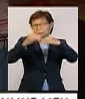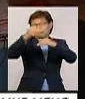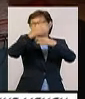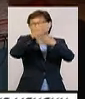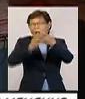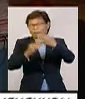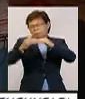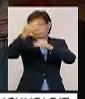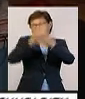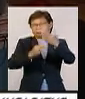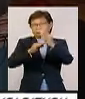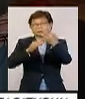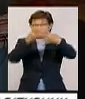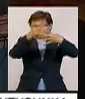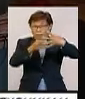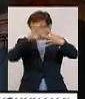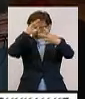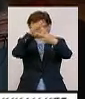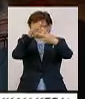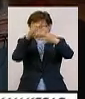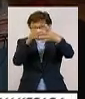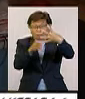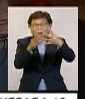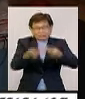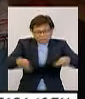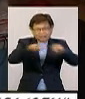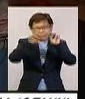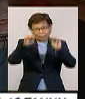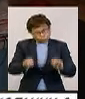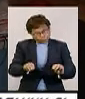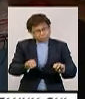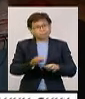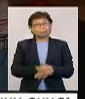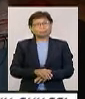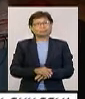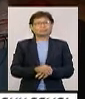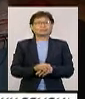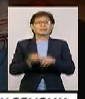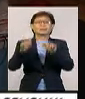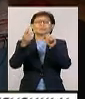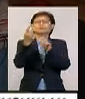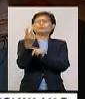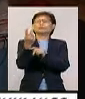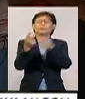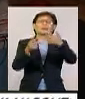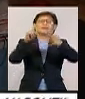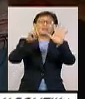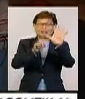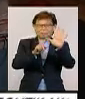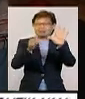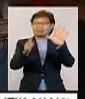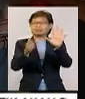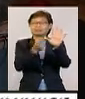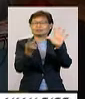RM ke-11 ini menekankan aspek atau nilai manusiawi. Hanya 2 tonggak ke-5, ke-6